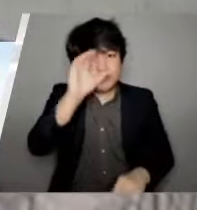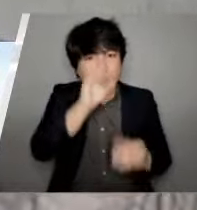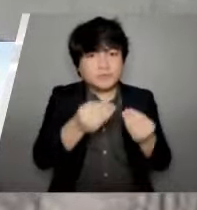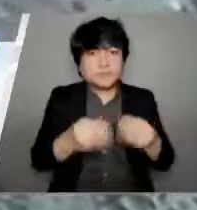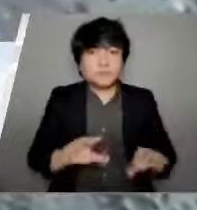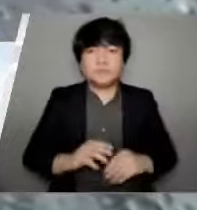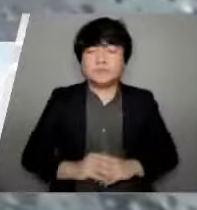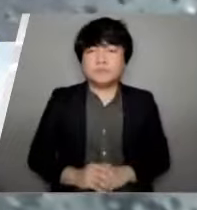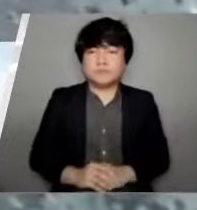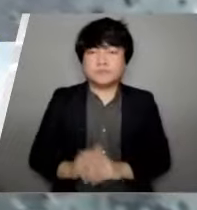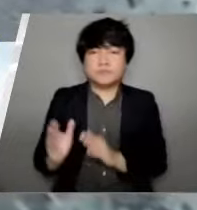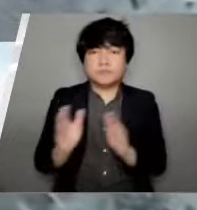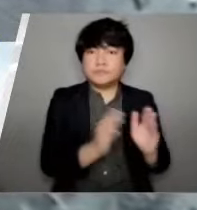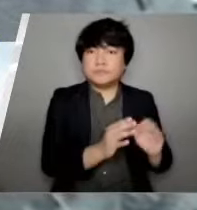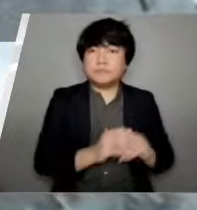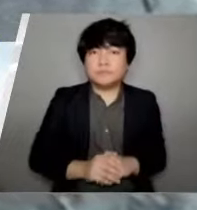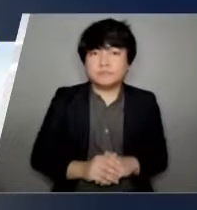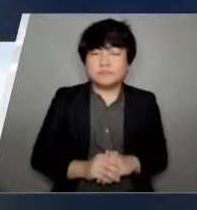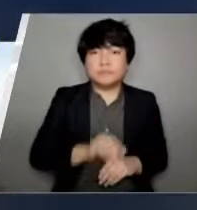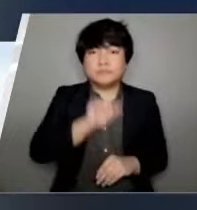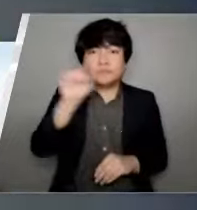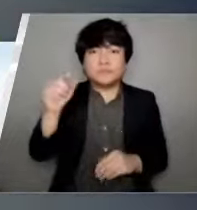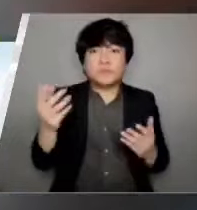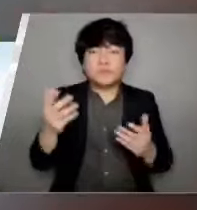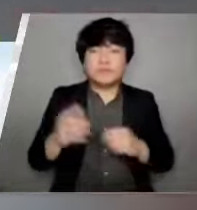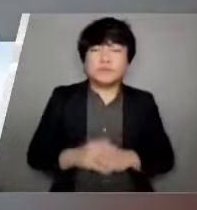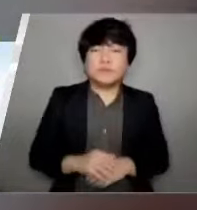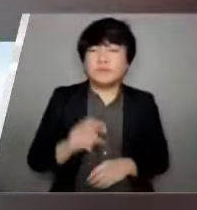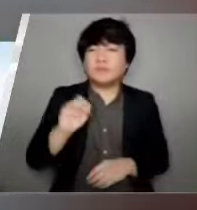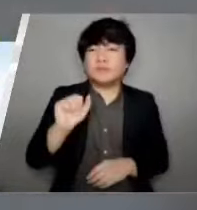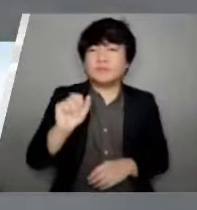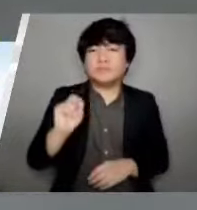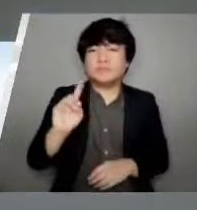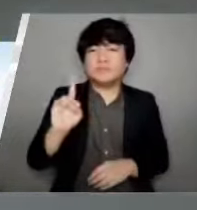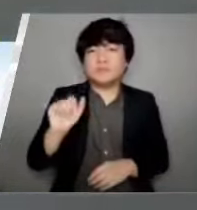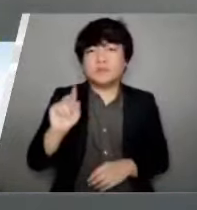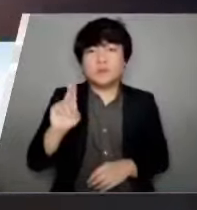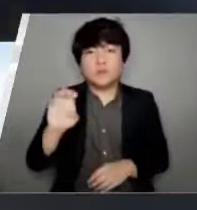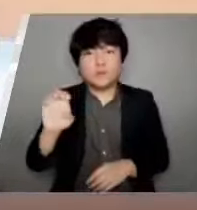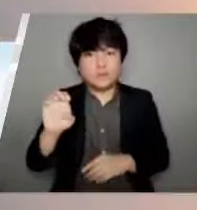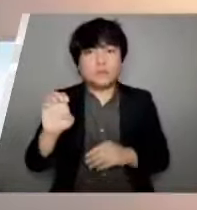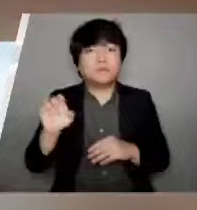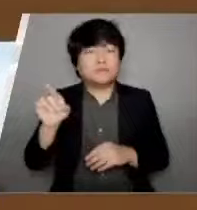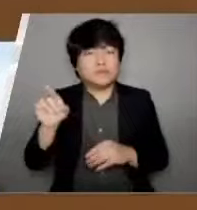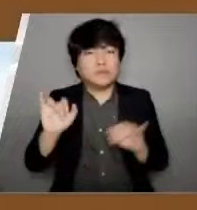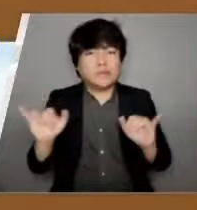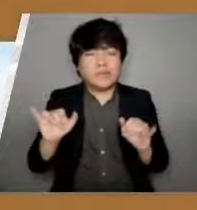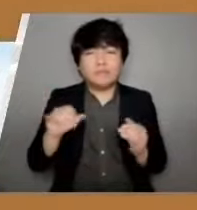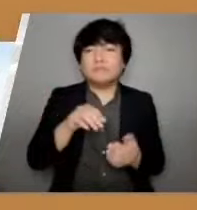Binaha rin ang ilang lugar sa Mandawi City, maging ang ilang barangay sa Talisay City.